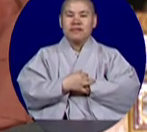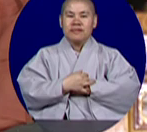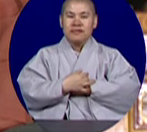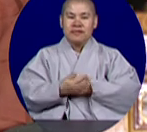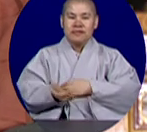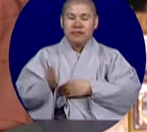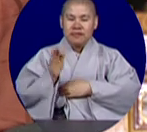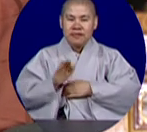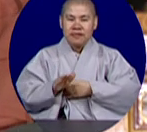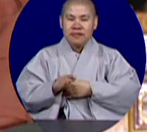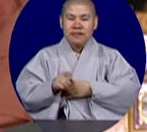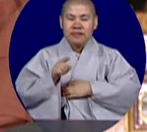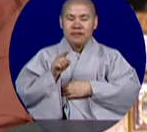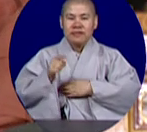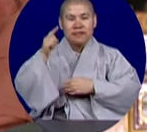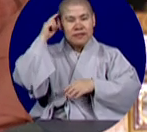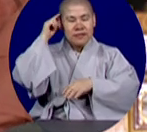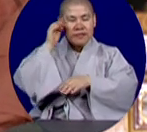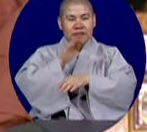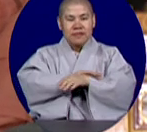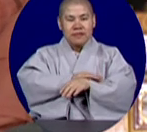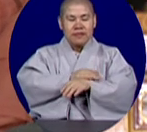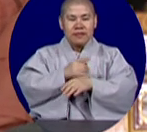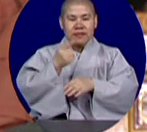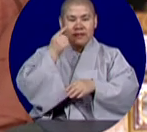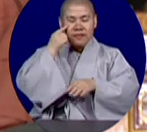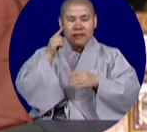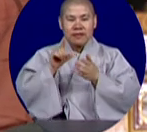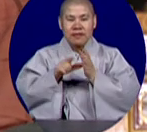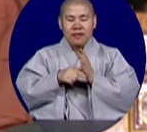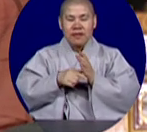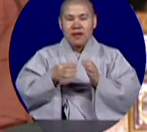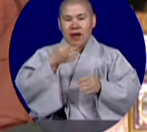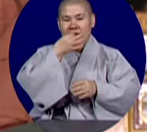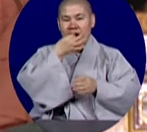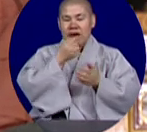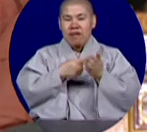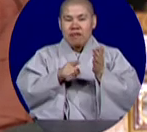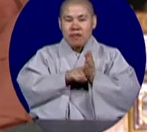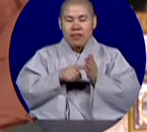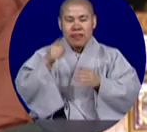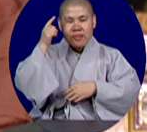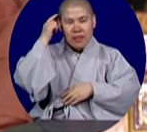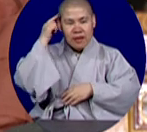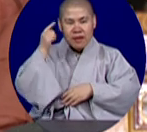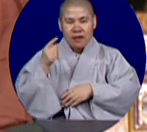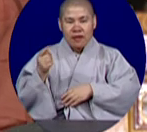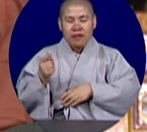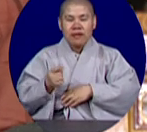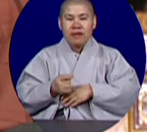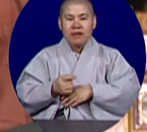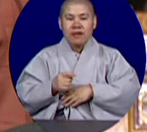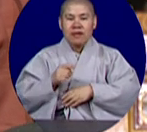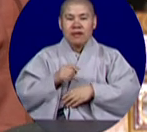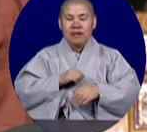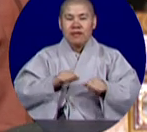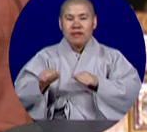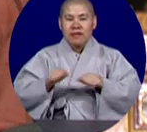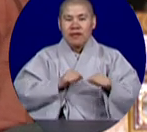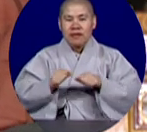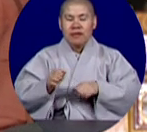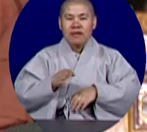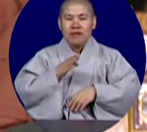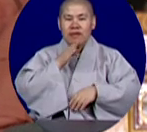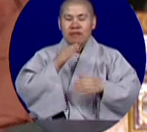근데 그 지혜에 볼 때 그 욕망을 위해서 생각하고 움직이는 게 얼마나